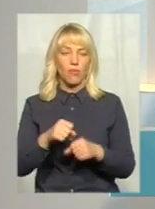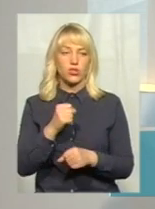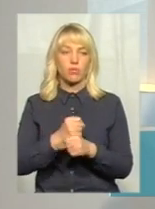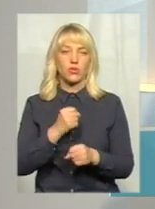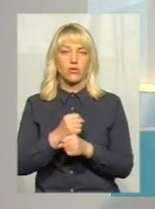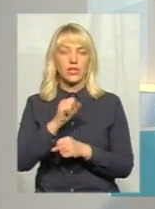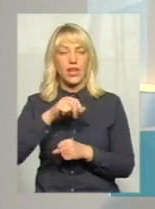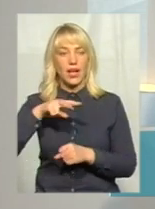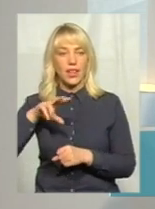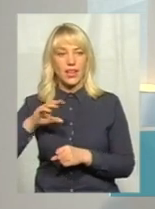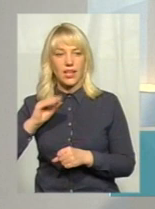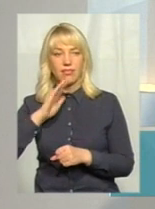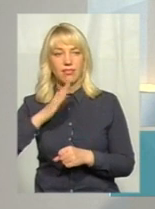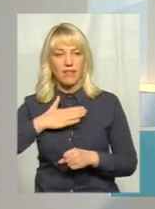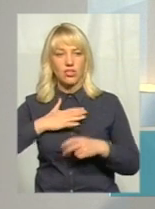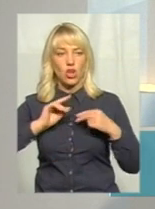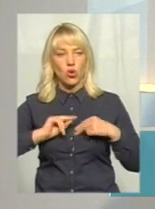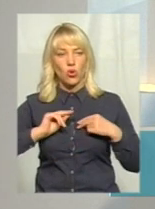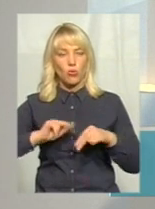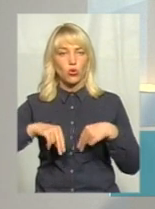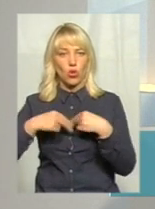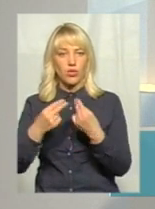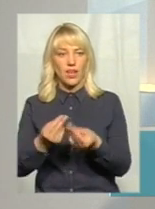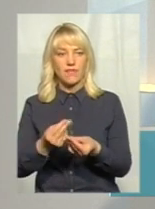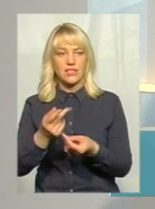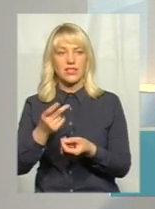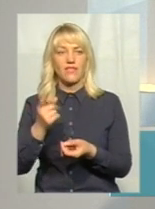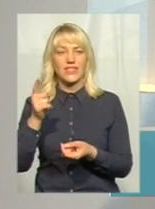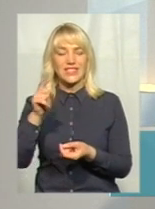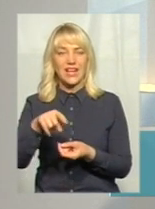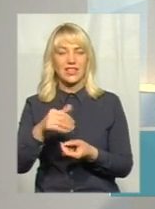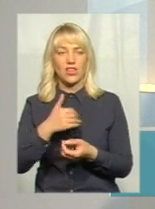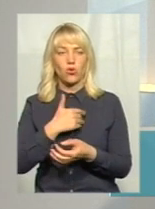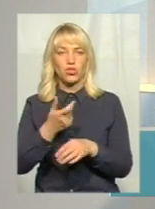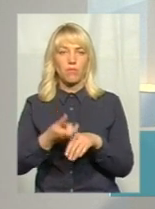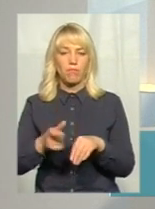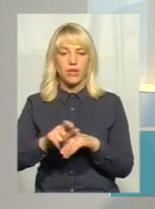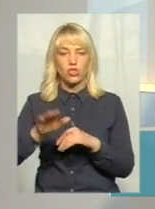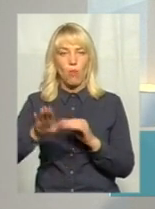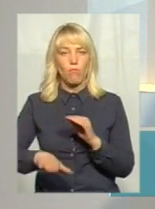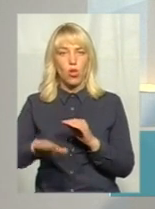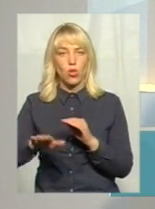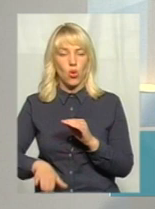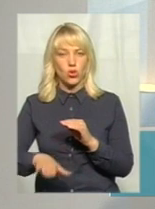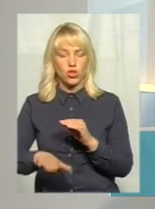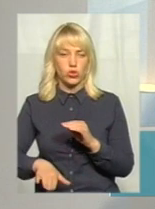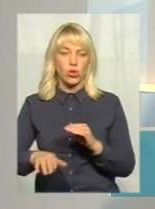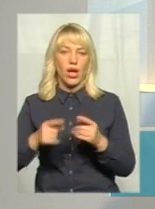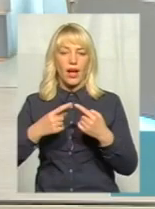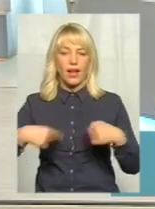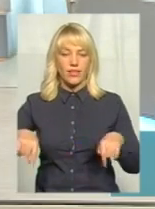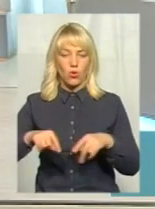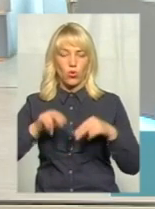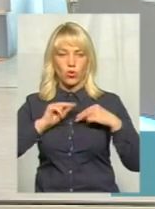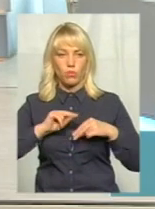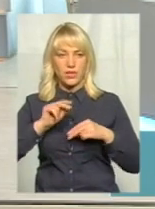але наш роботодавець все ж таки завжди хоче більш молодшу категорію працівників. Ну,